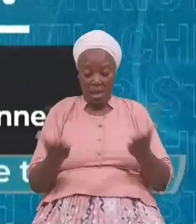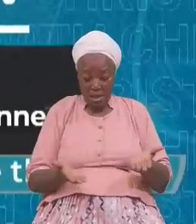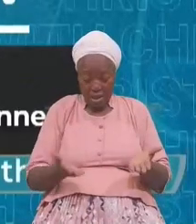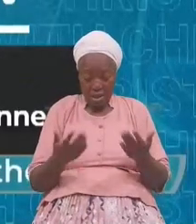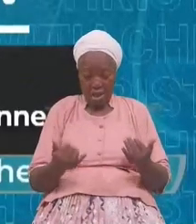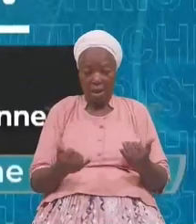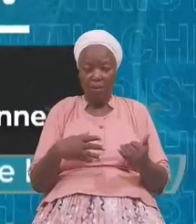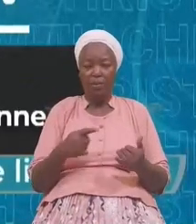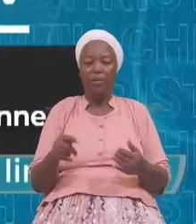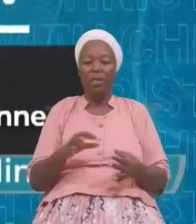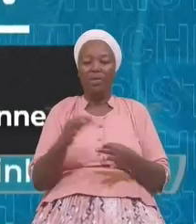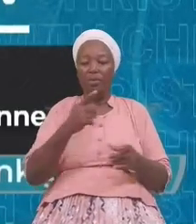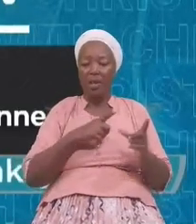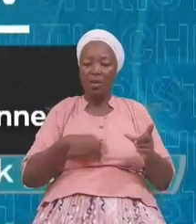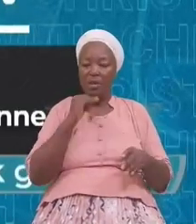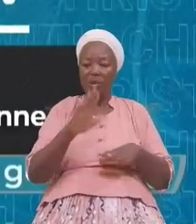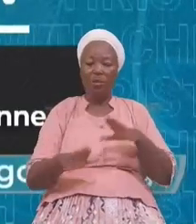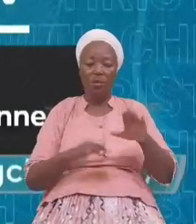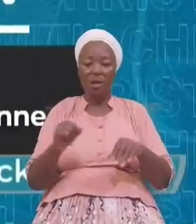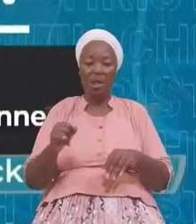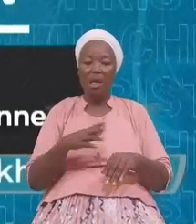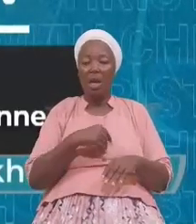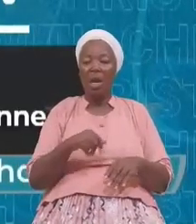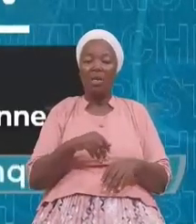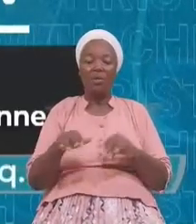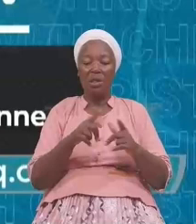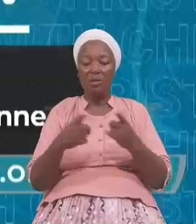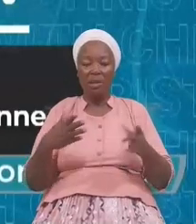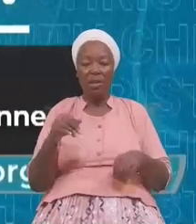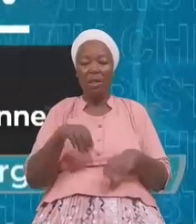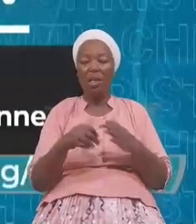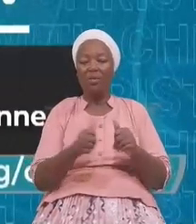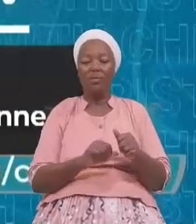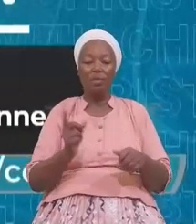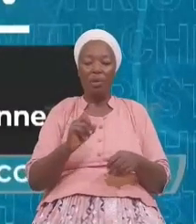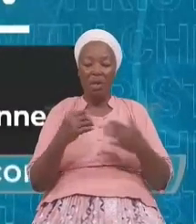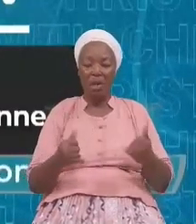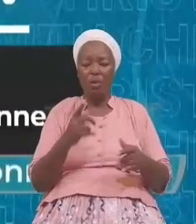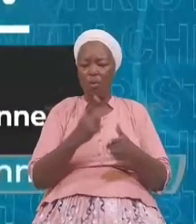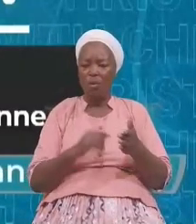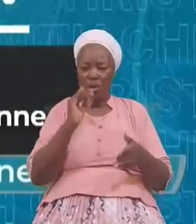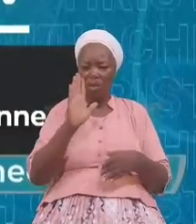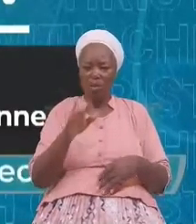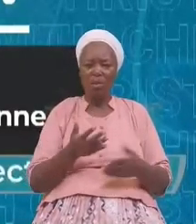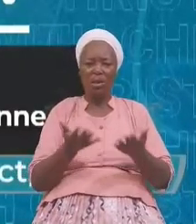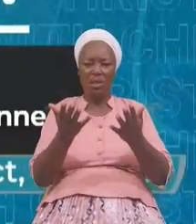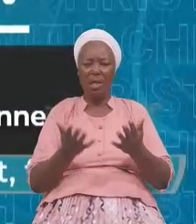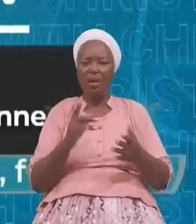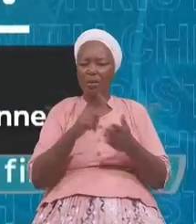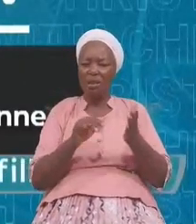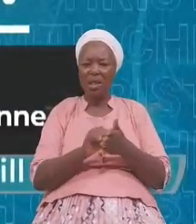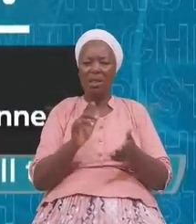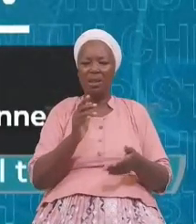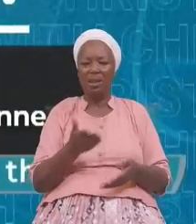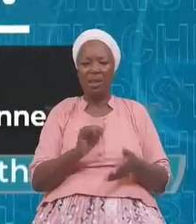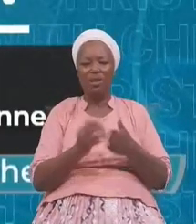la plateforme est déjà préparée. Que veux-tu? Quel est ton désir? Que veux-tu que le Seigneur fasse pour